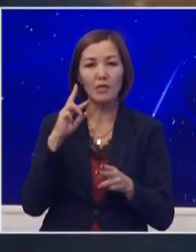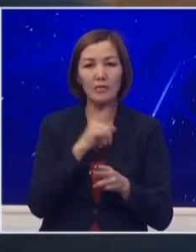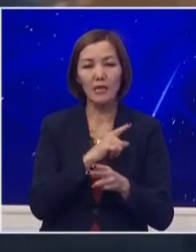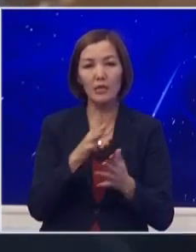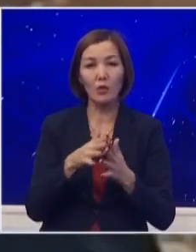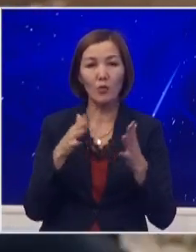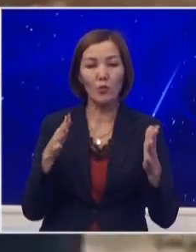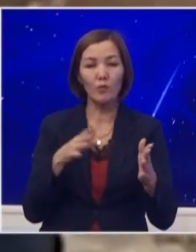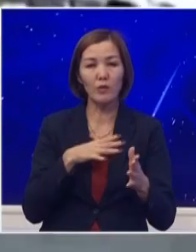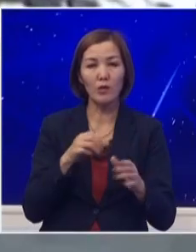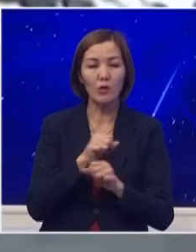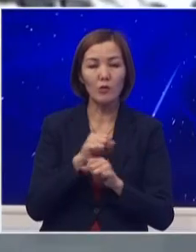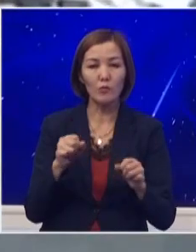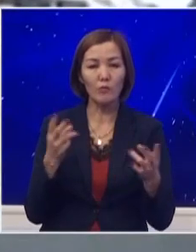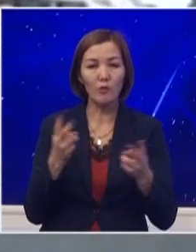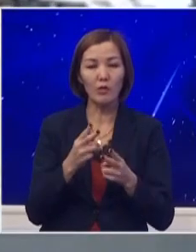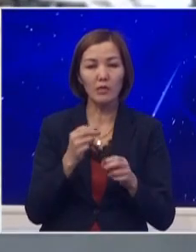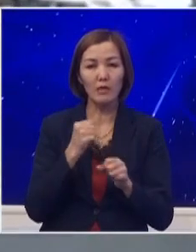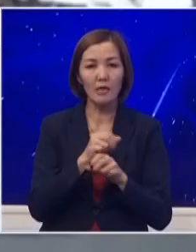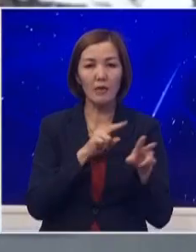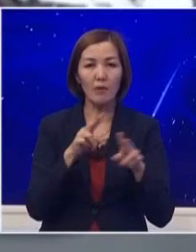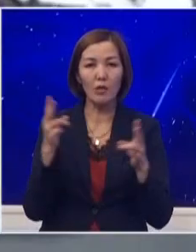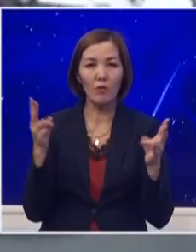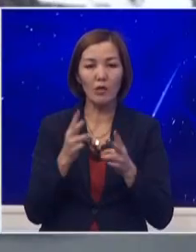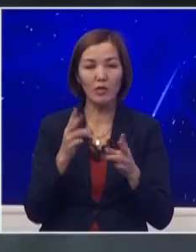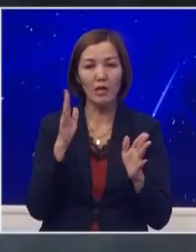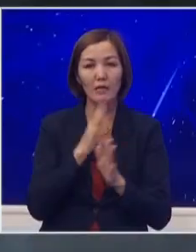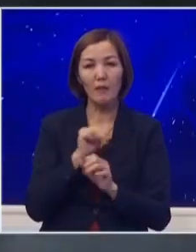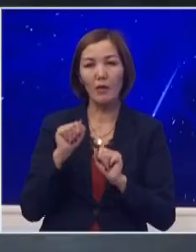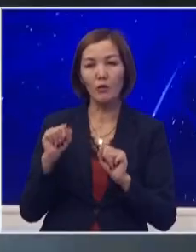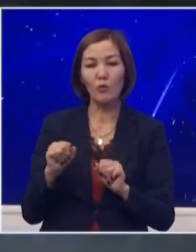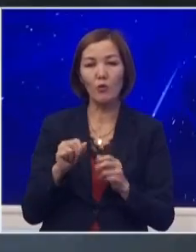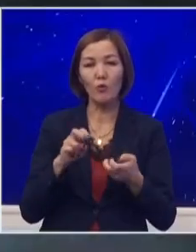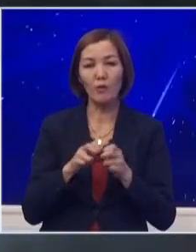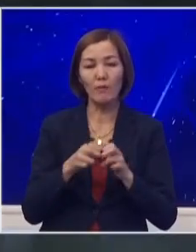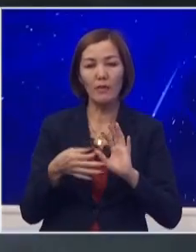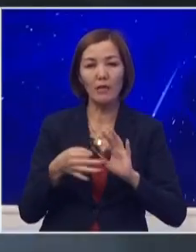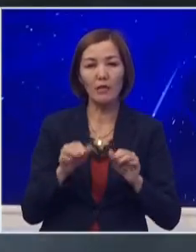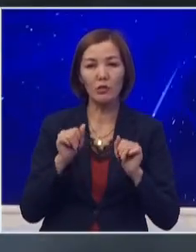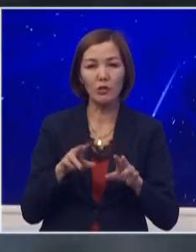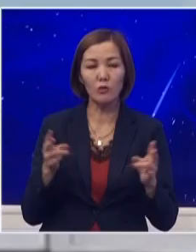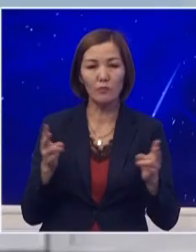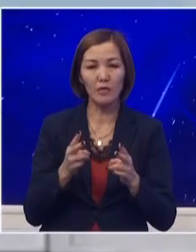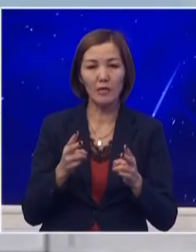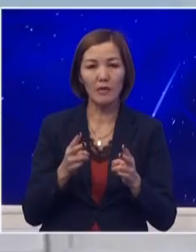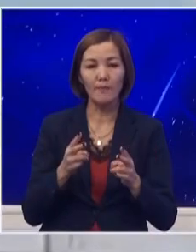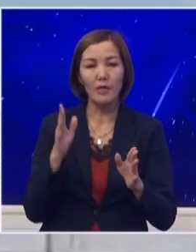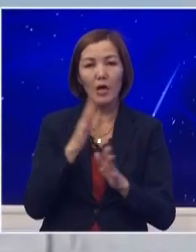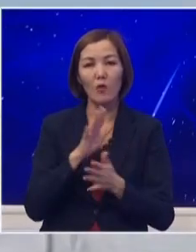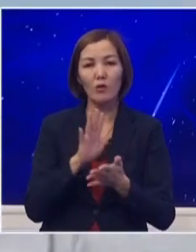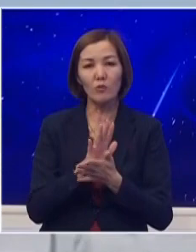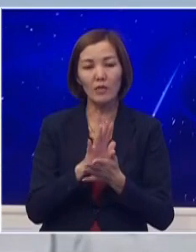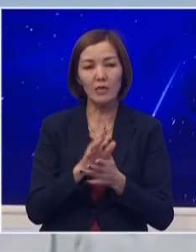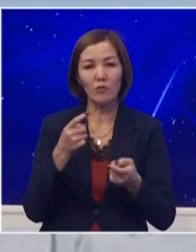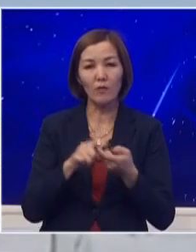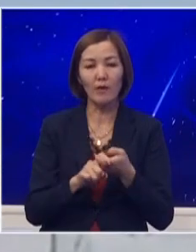тыс шығарылуына жол бермеу қажет. Қатаң бақылауда ұстау керек. Табиғатты қорғау мәселелерінің нақты шешімге жұмсалуы тиіс. Ауаның ластануына